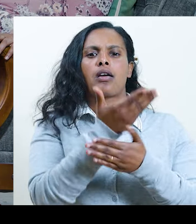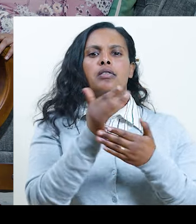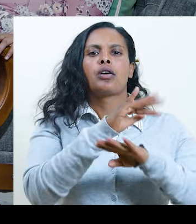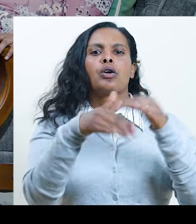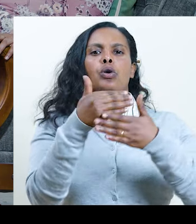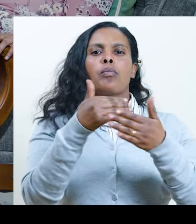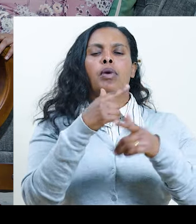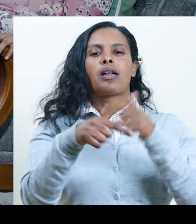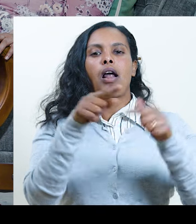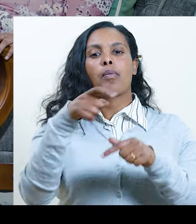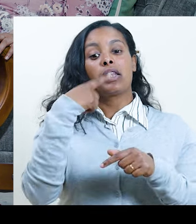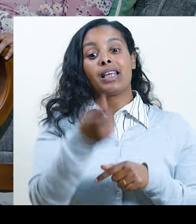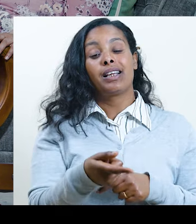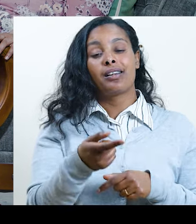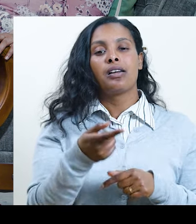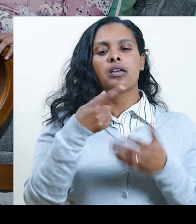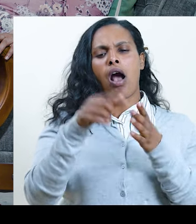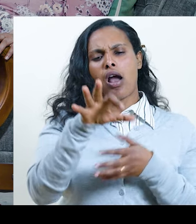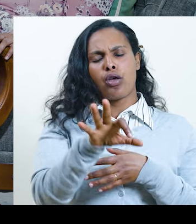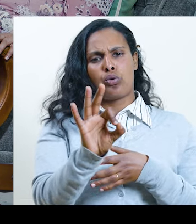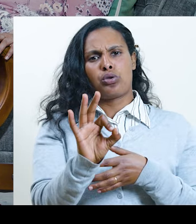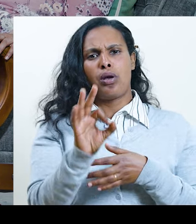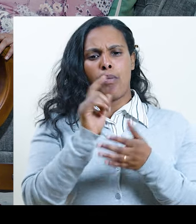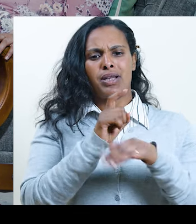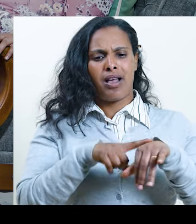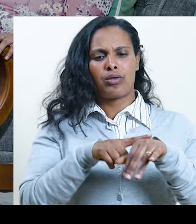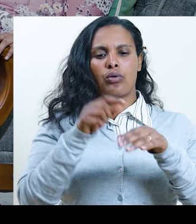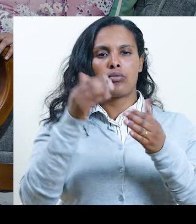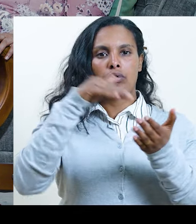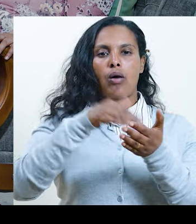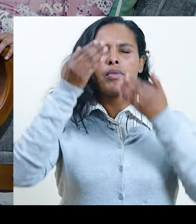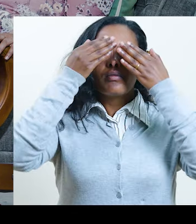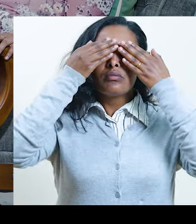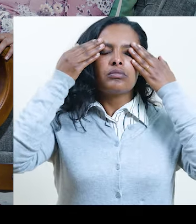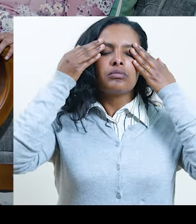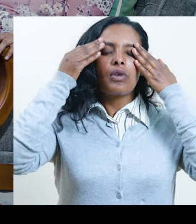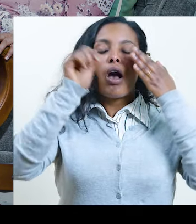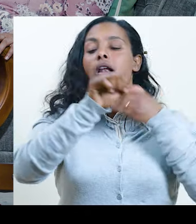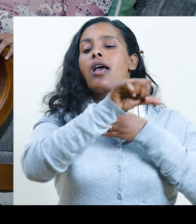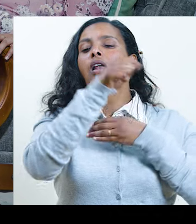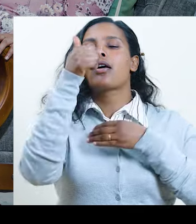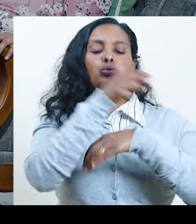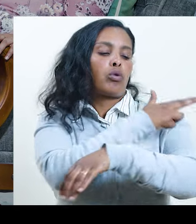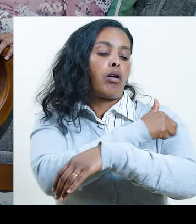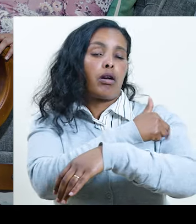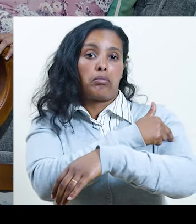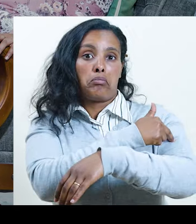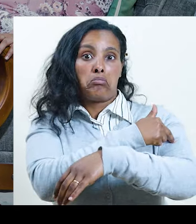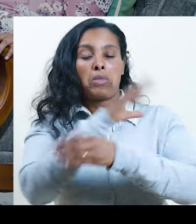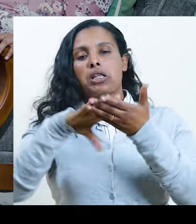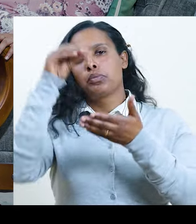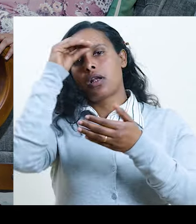አይነት ሂደቶችም መሄድ አለብሽ ከማለት ይልቅ ያገኘሁት በሰዓቱ ይታሸግልሽ ያለኝን ሐኪም አይደለም፣ እሱ